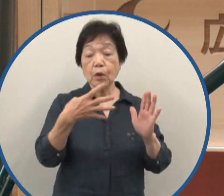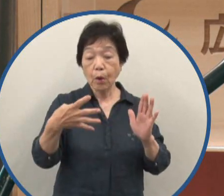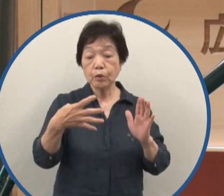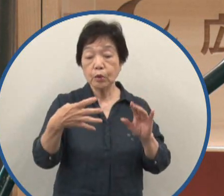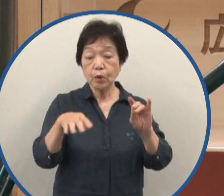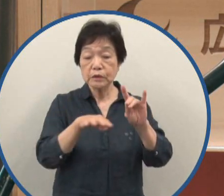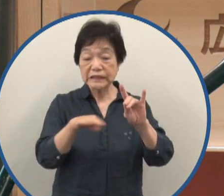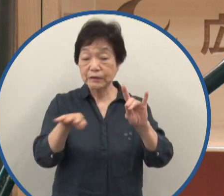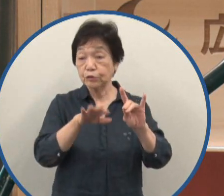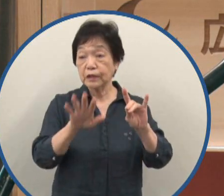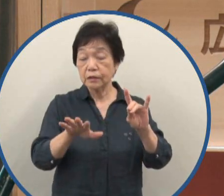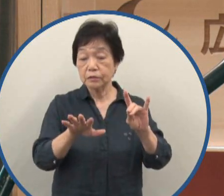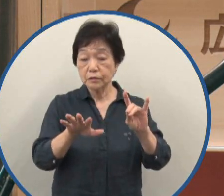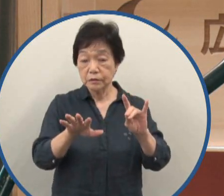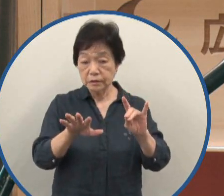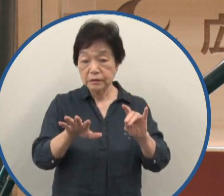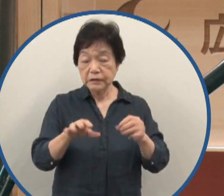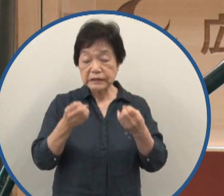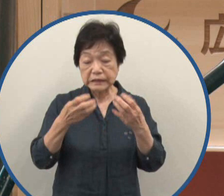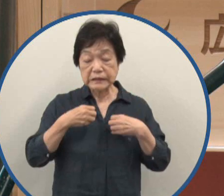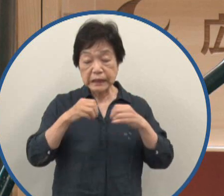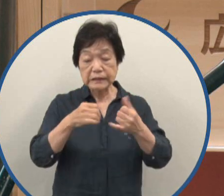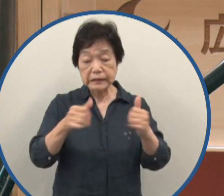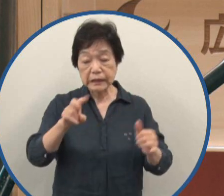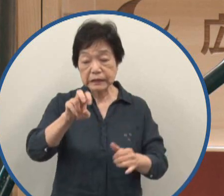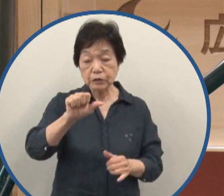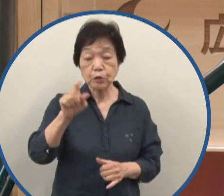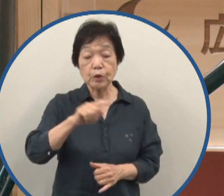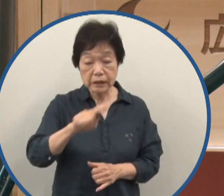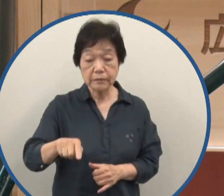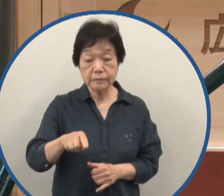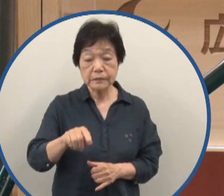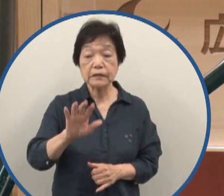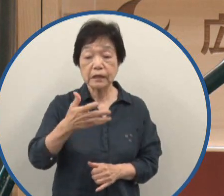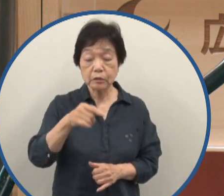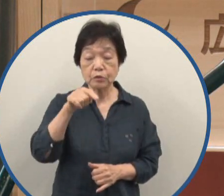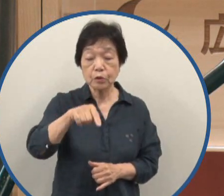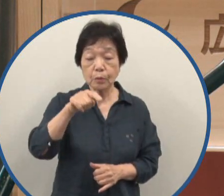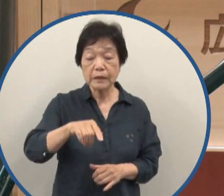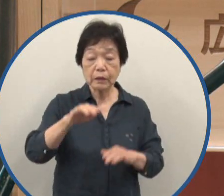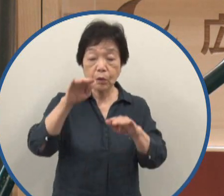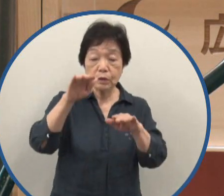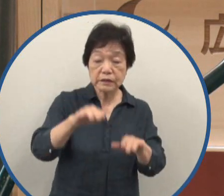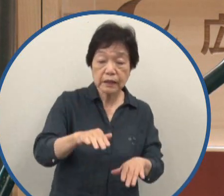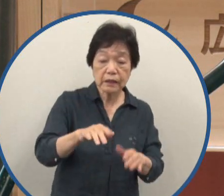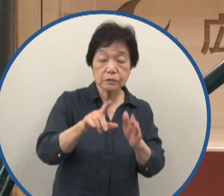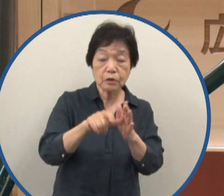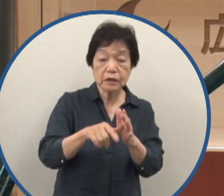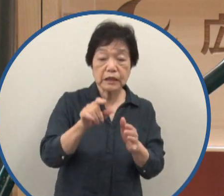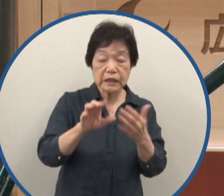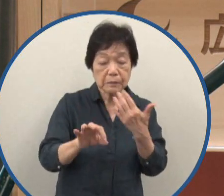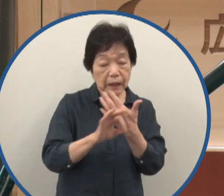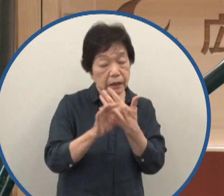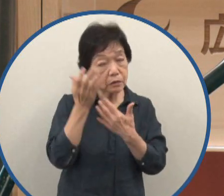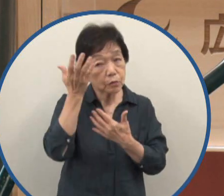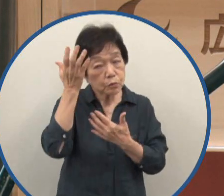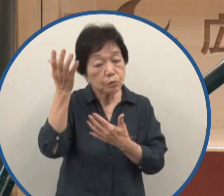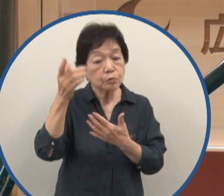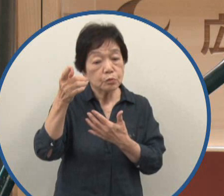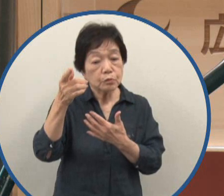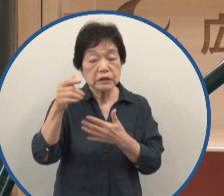ですね。これあの新規感染者25人ですけども、まあ、ここまで下がってくるのに今のシミュレーション、今のこの緊急事